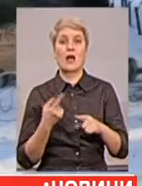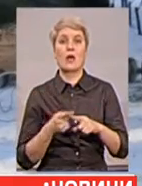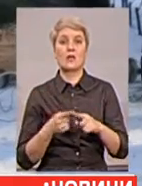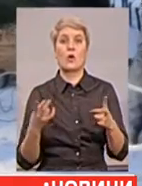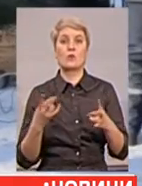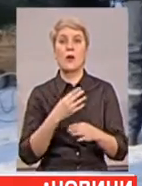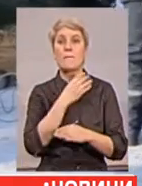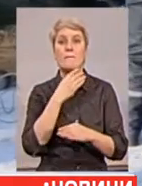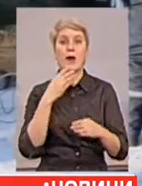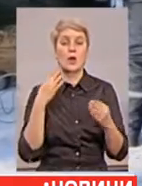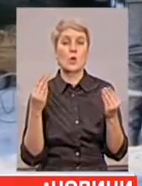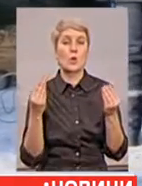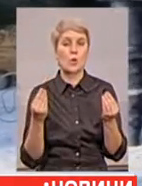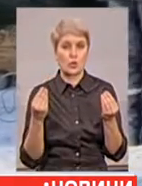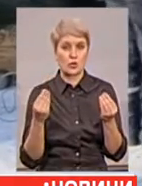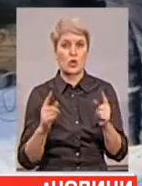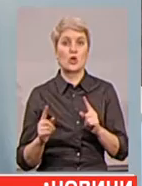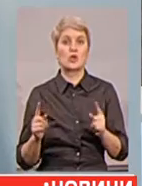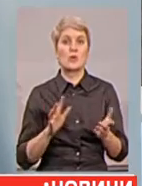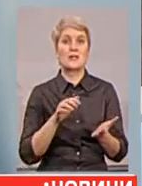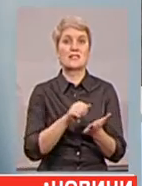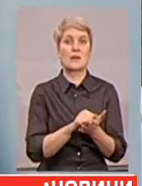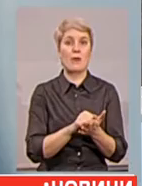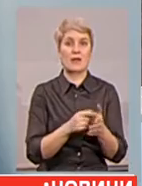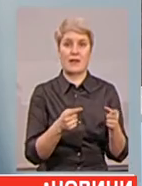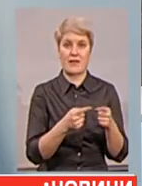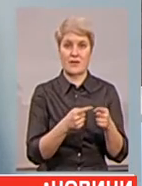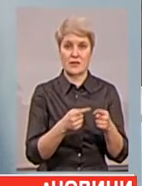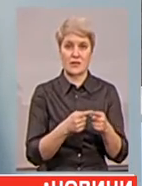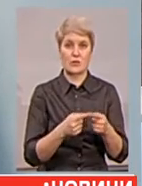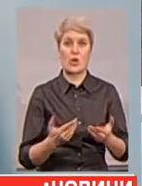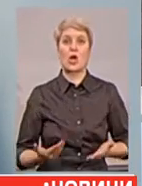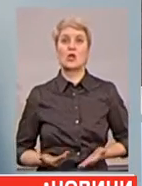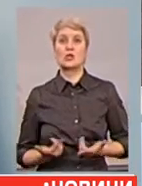дуже багато грошей. Потрібно гроші для того, щоб знімати квартиру, щоб проживати десь, щоб.